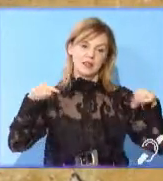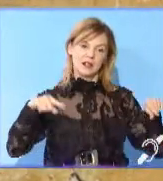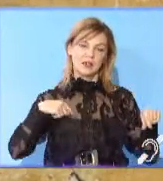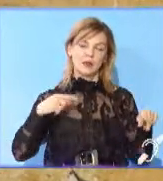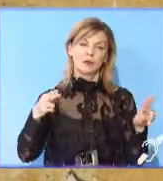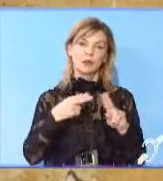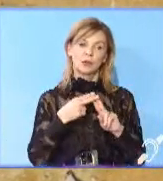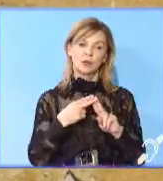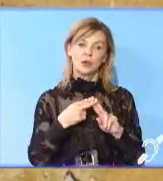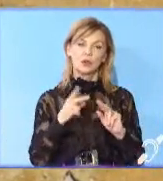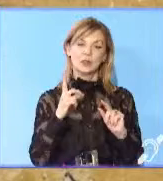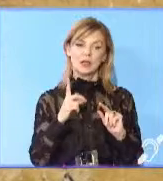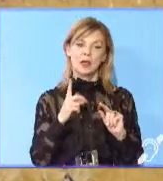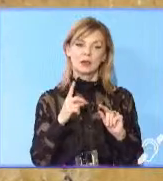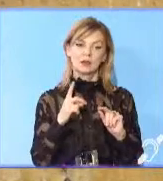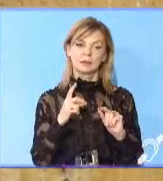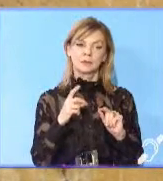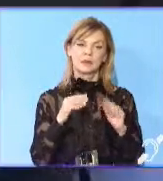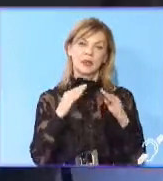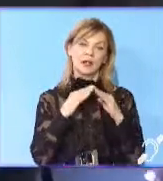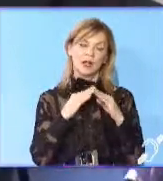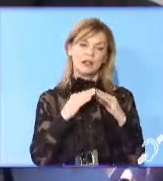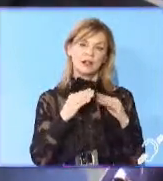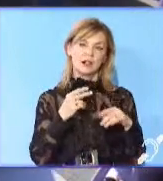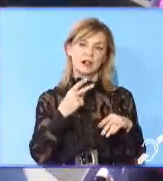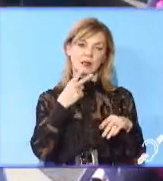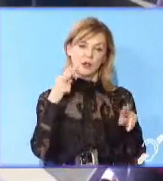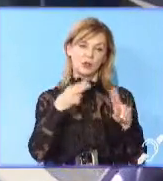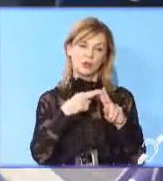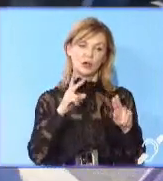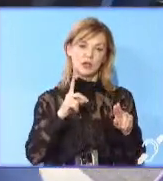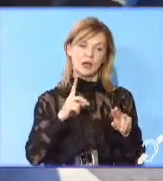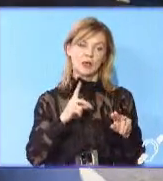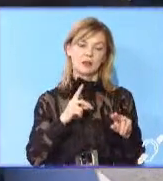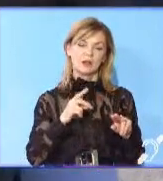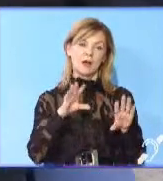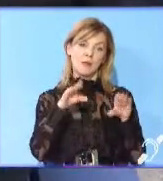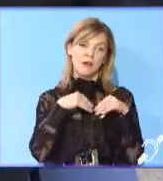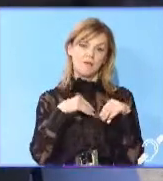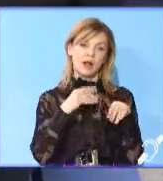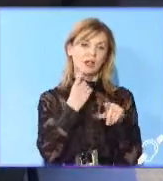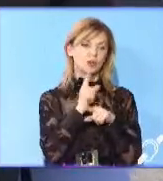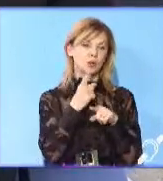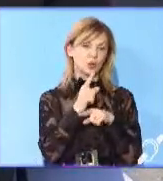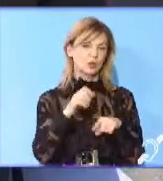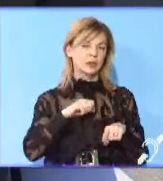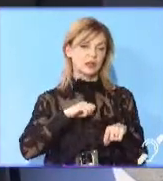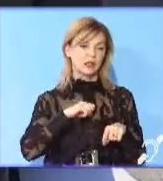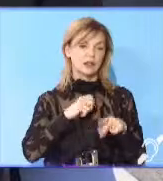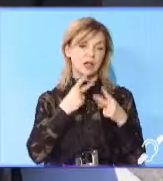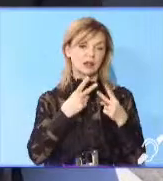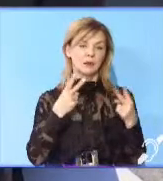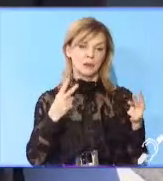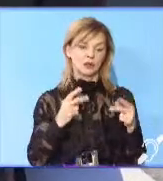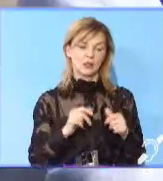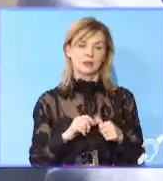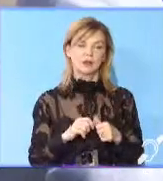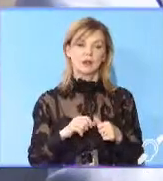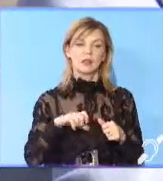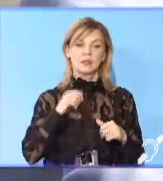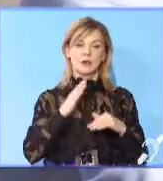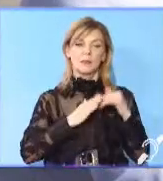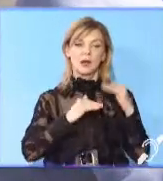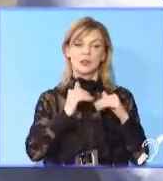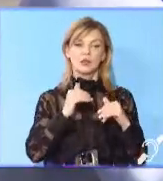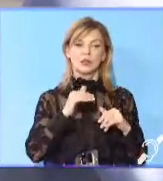cunosc, dar le-am revăzut cu plăcere și am aflat câteva lucruri foarte importante. Sunt și pasionat de